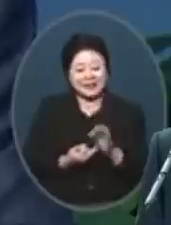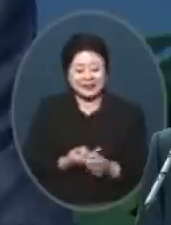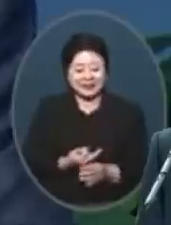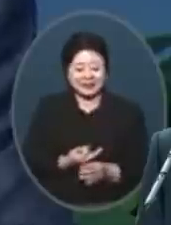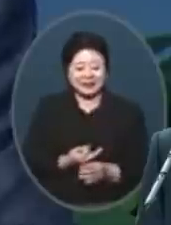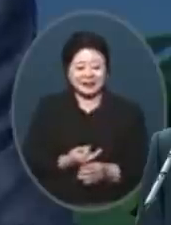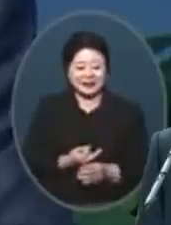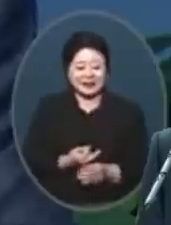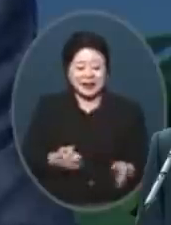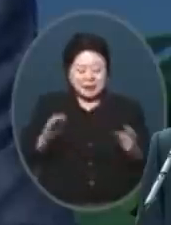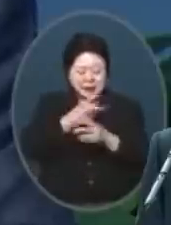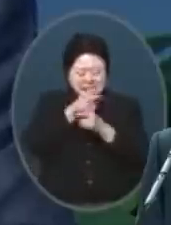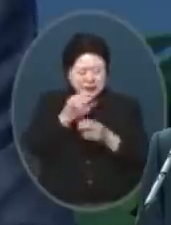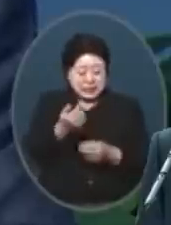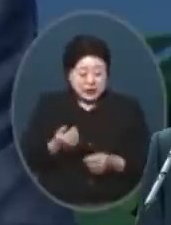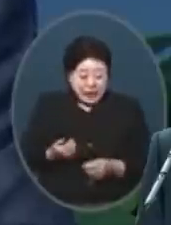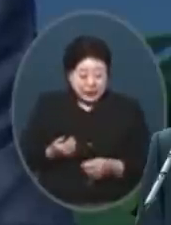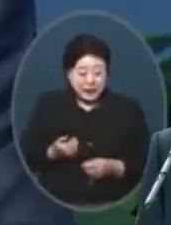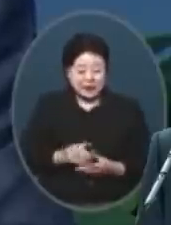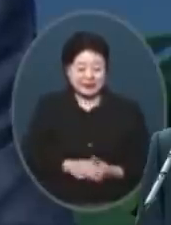저녁에 잠자기 전에도